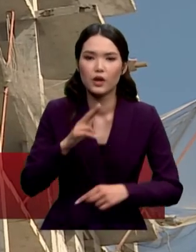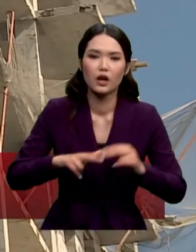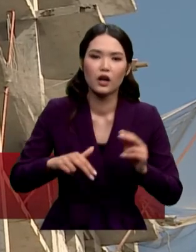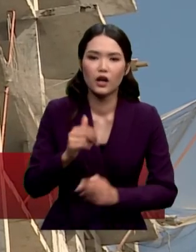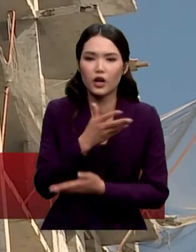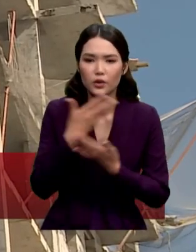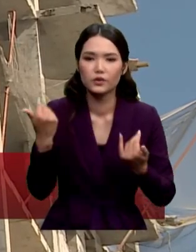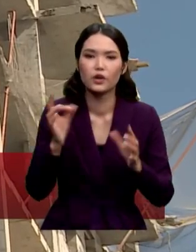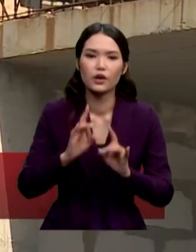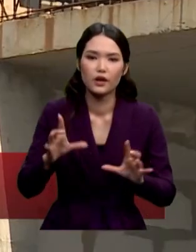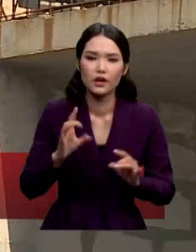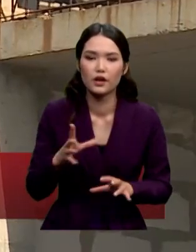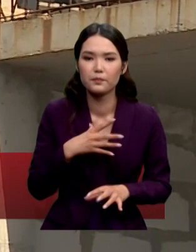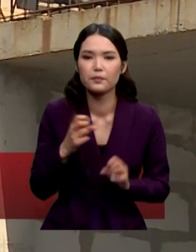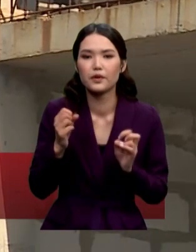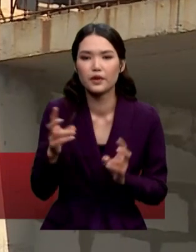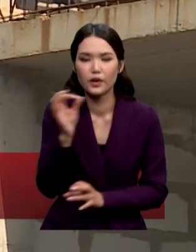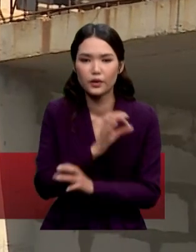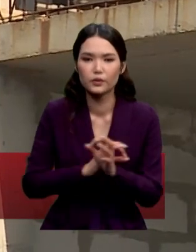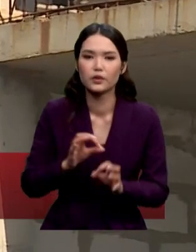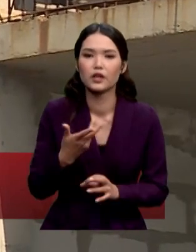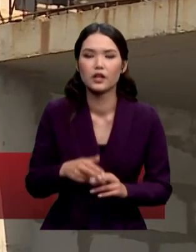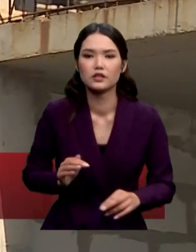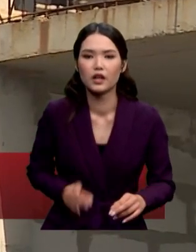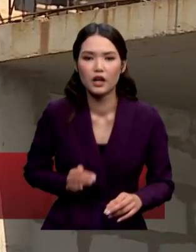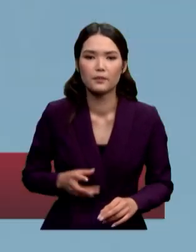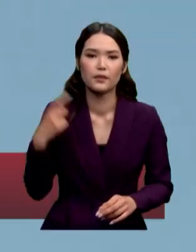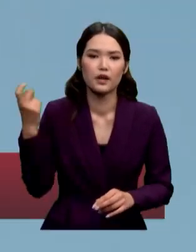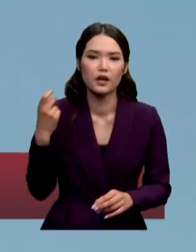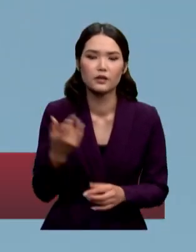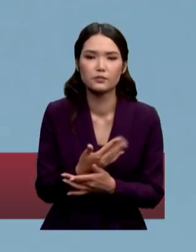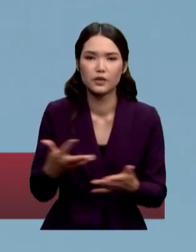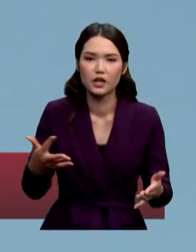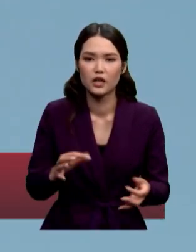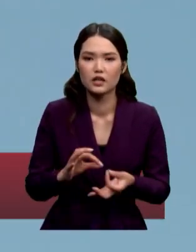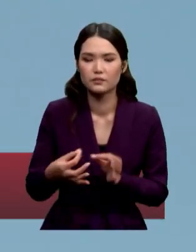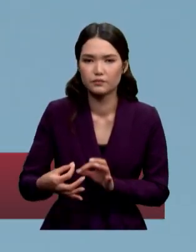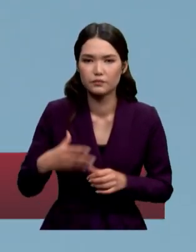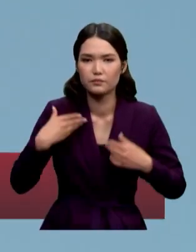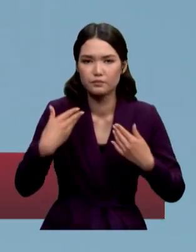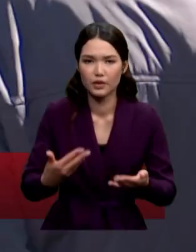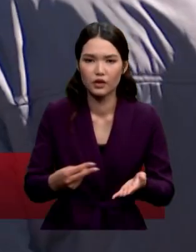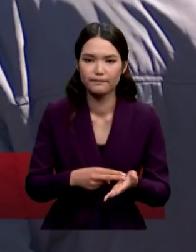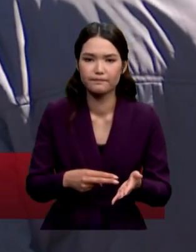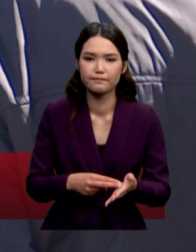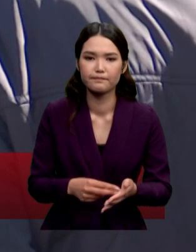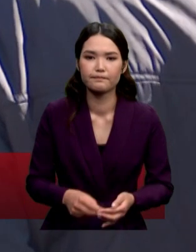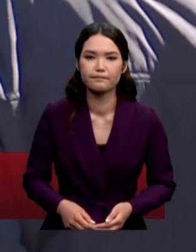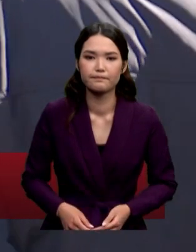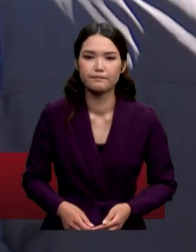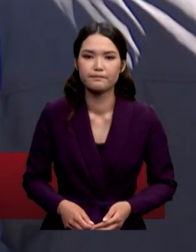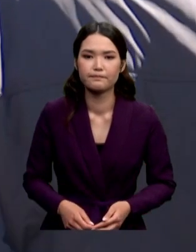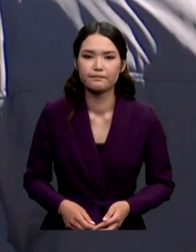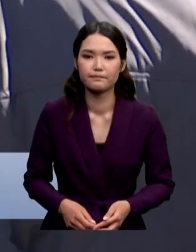Ирина рассказывает, по договору в случае отказа компания была обязана сразу вернуть всю вложенную сумму. Нам выплачивают